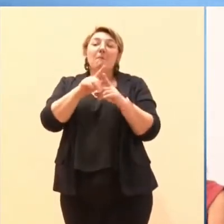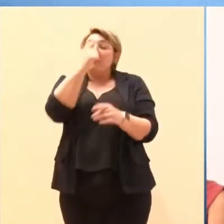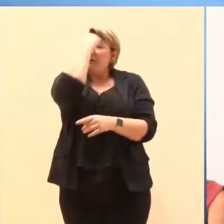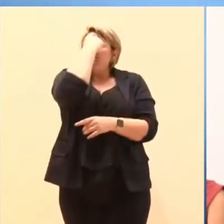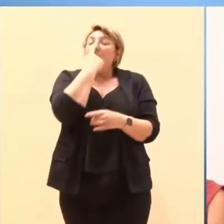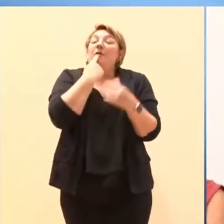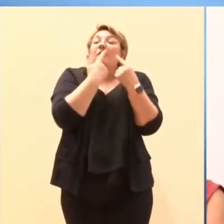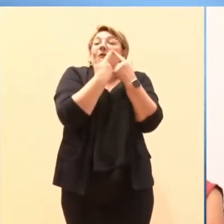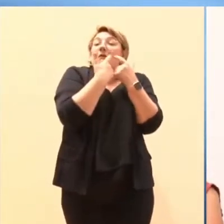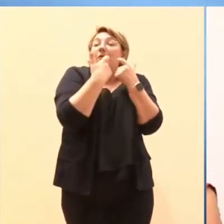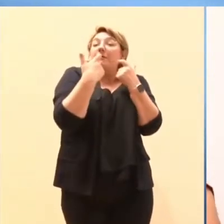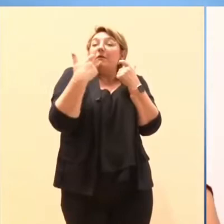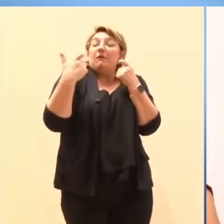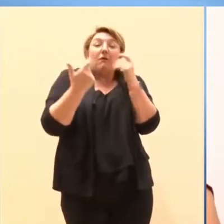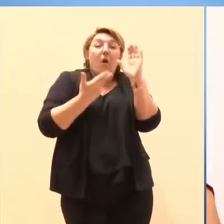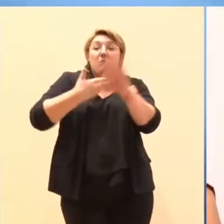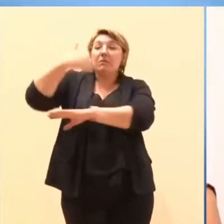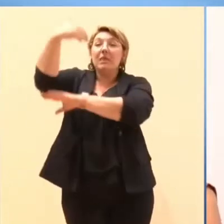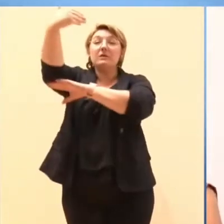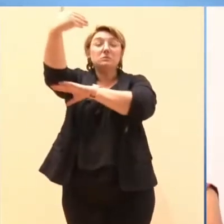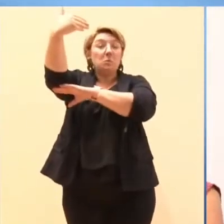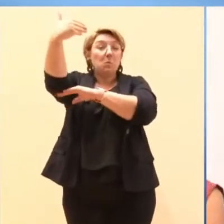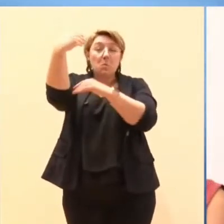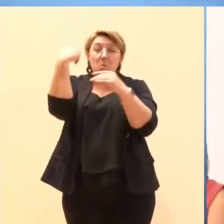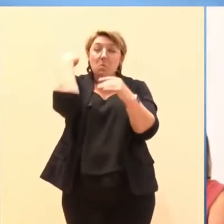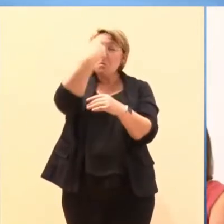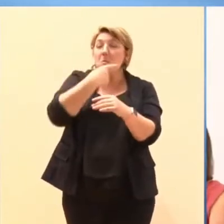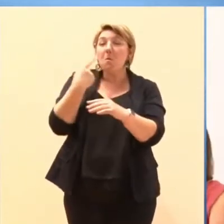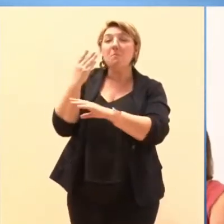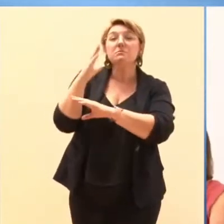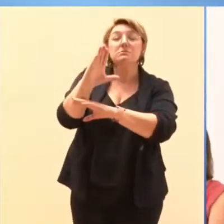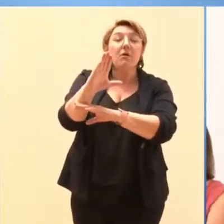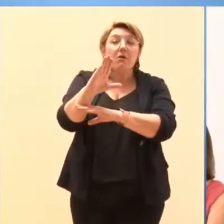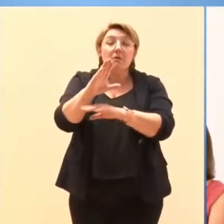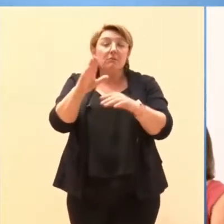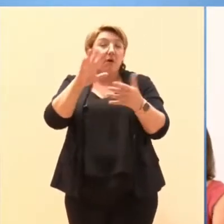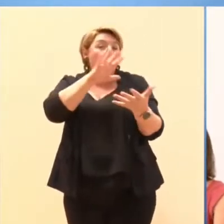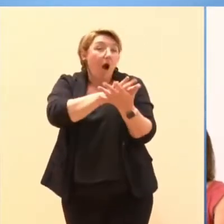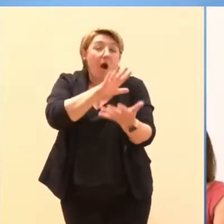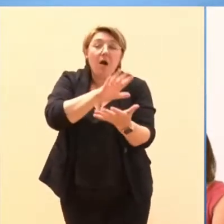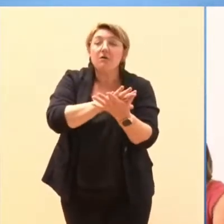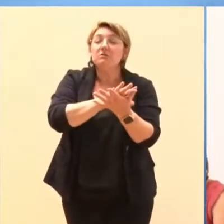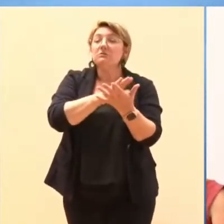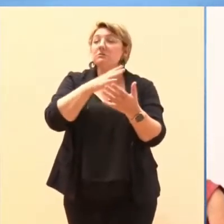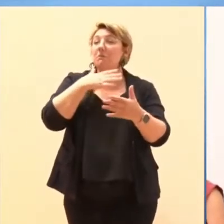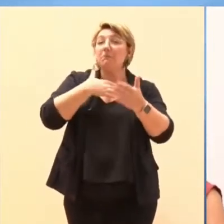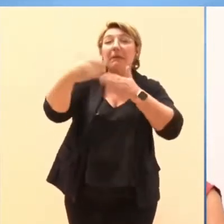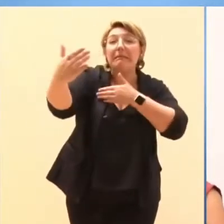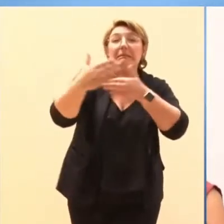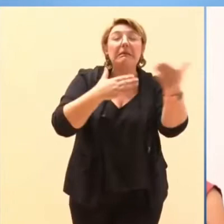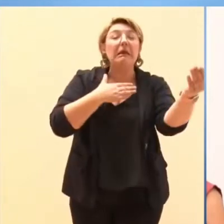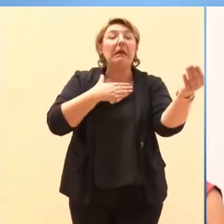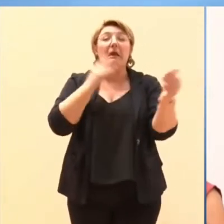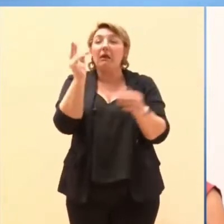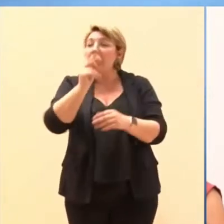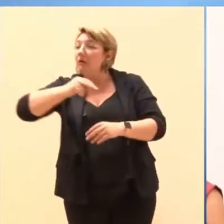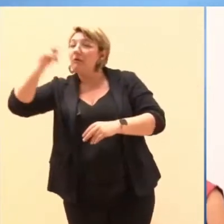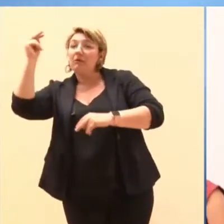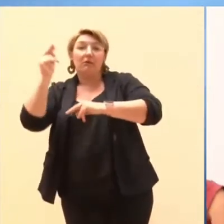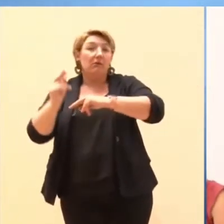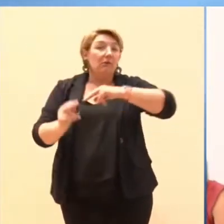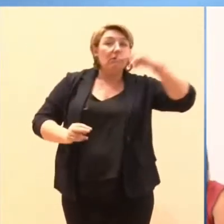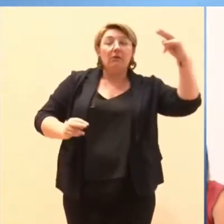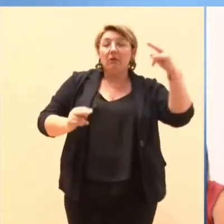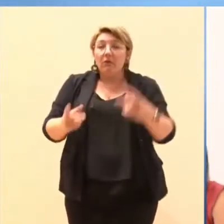ce kaléidoscope que nous sommes, d'âge, de métiers, de sensibilités et de projets de vie